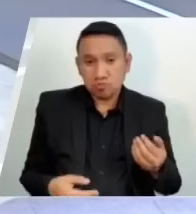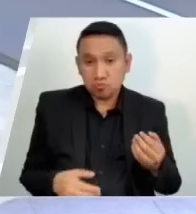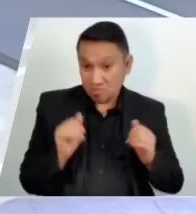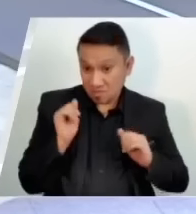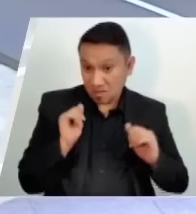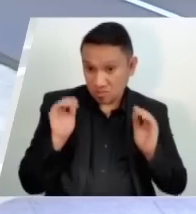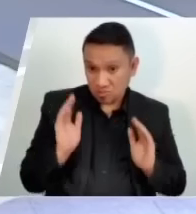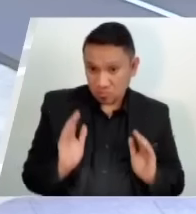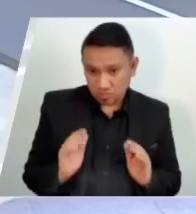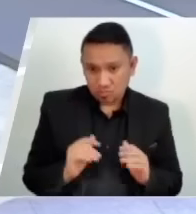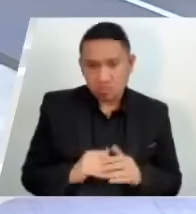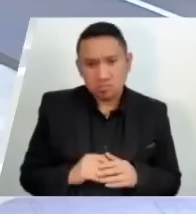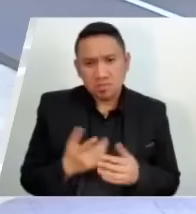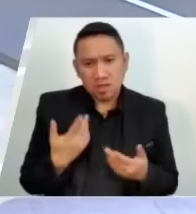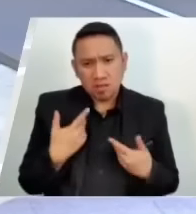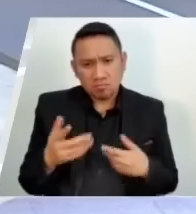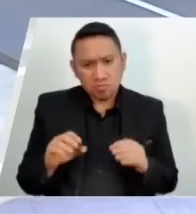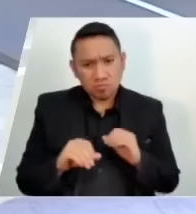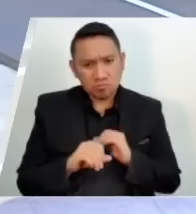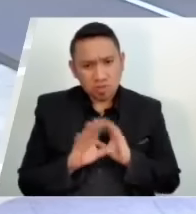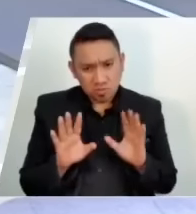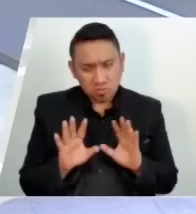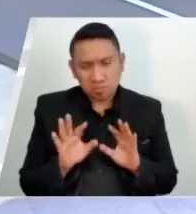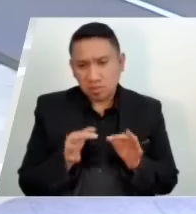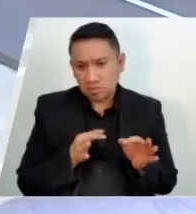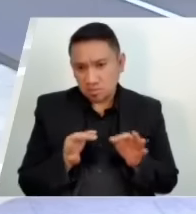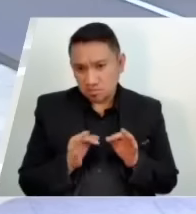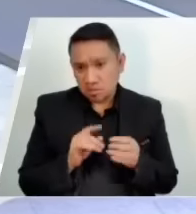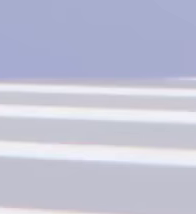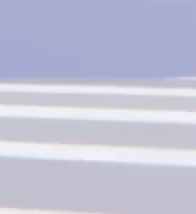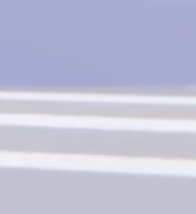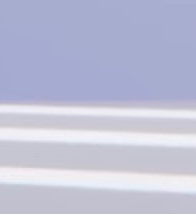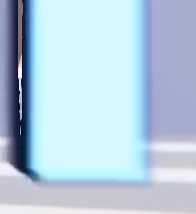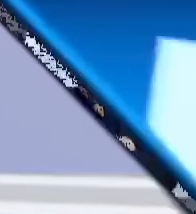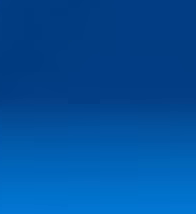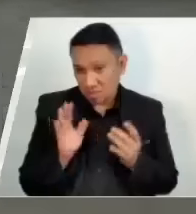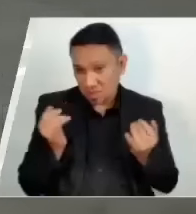din siya tungkol sa ilang lumulutang na issue. Ating saksihan.